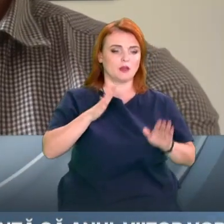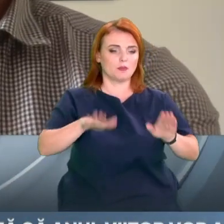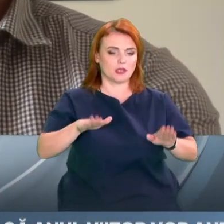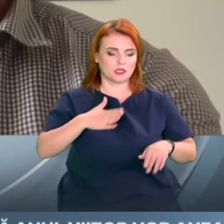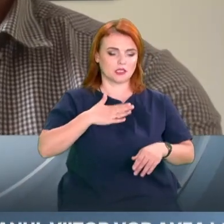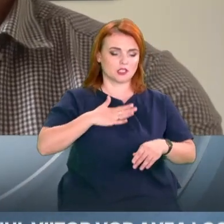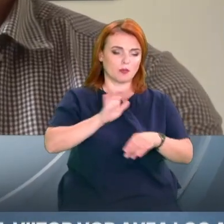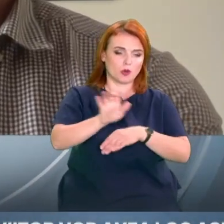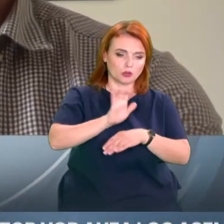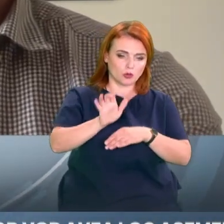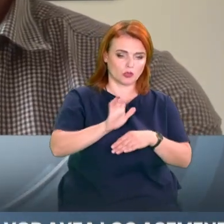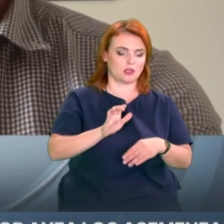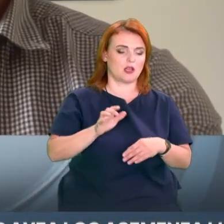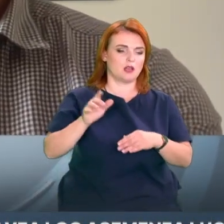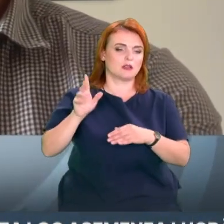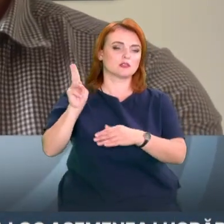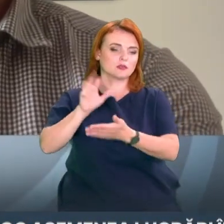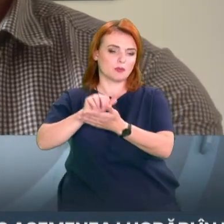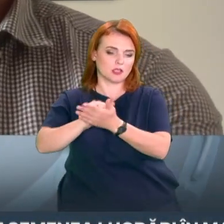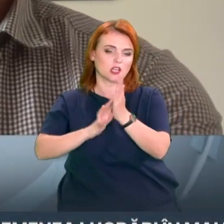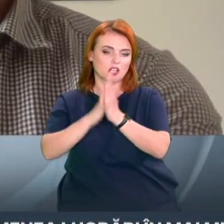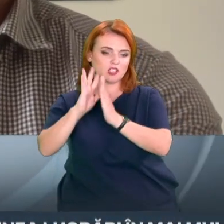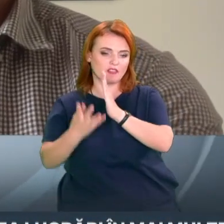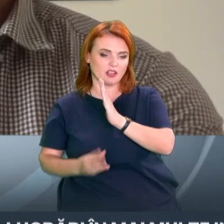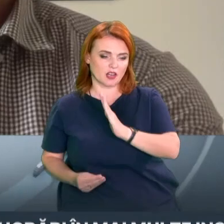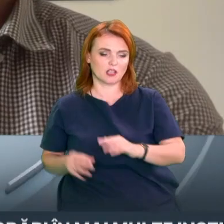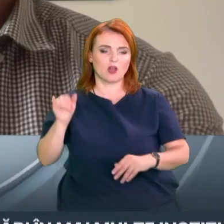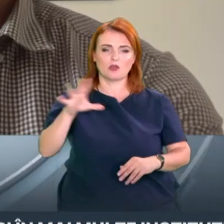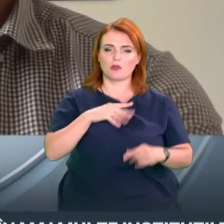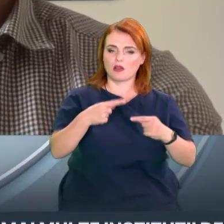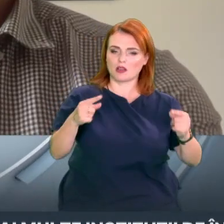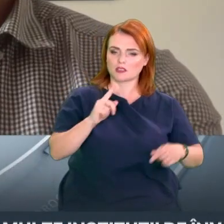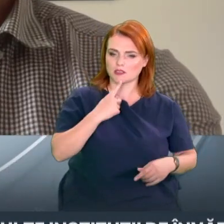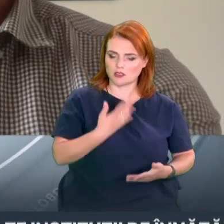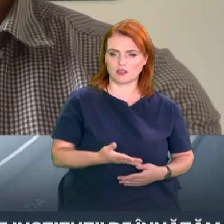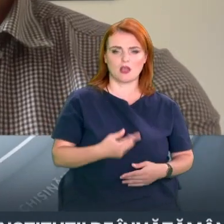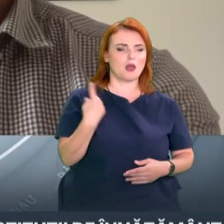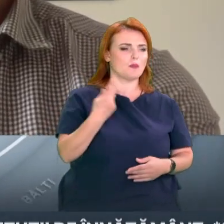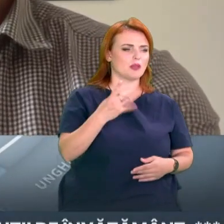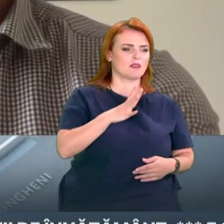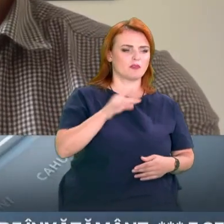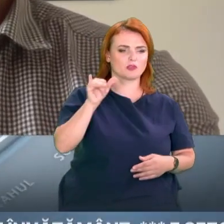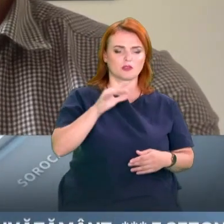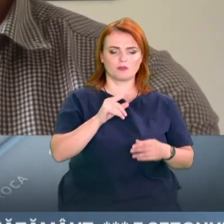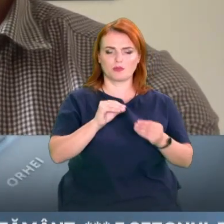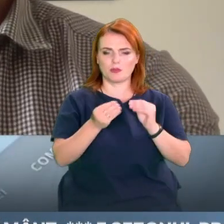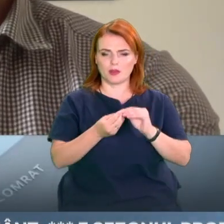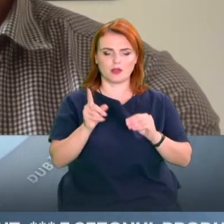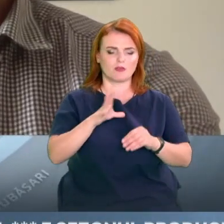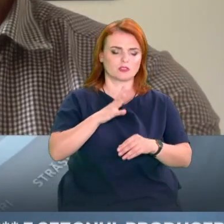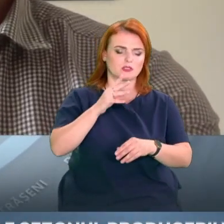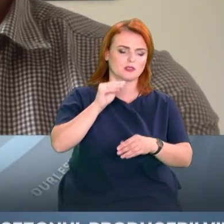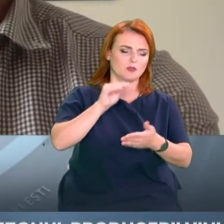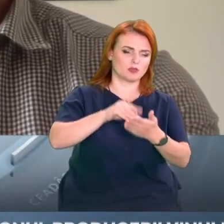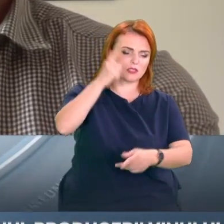struguri s-au confruntat cu mai multe provocări. Am avut mai întâi acele embargouri impuse de Federația Rusă, apoi războiul din Ucraina